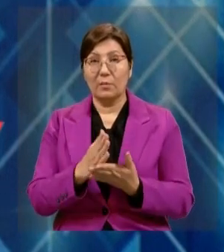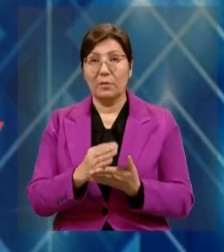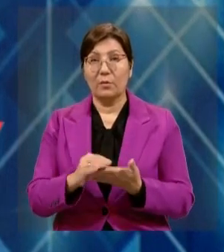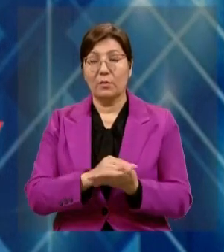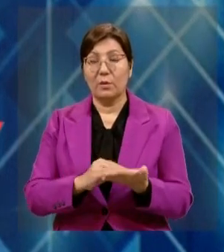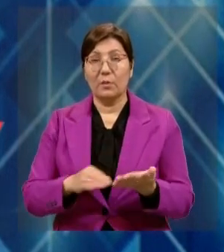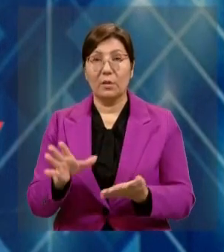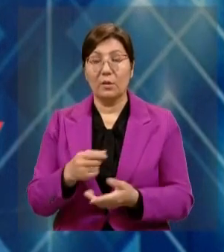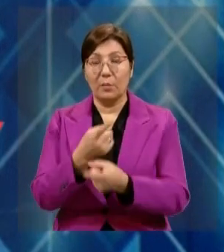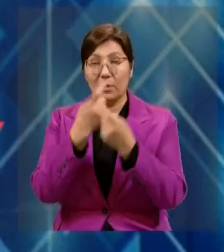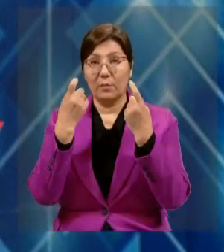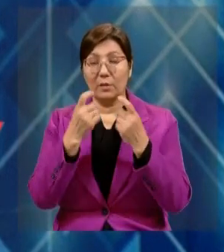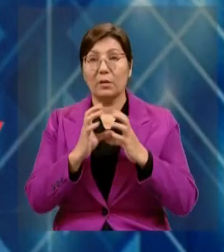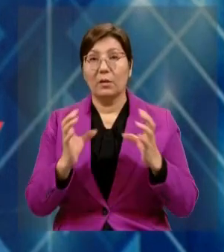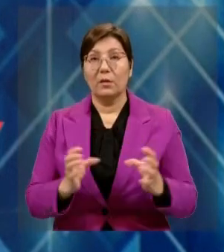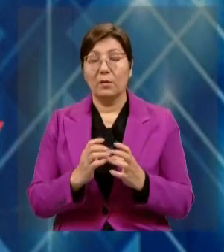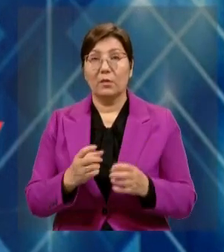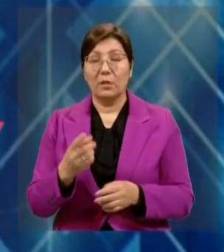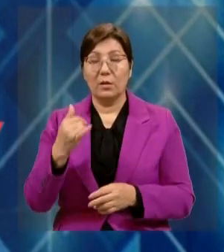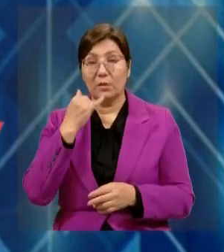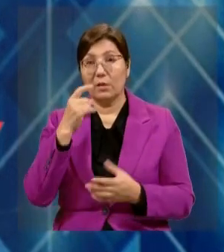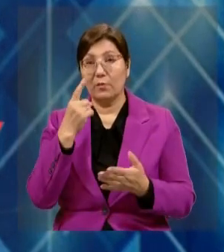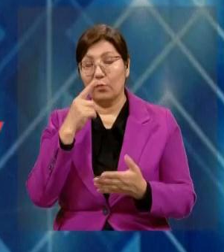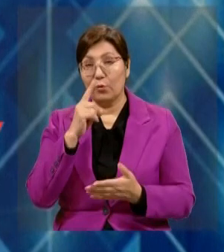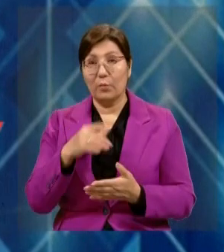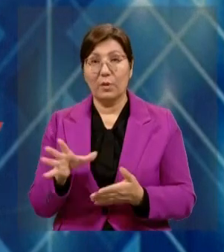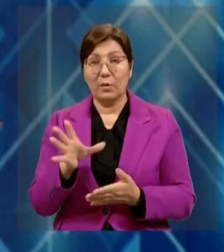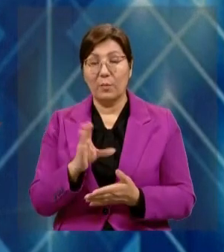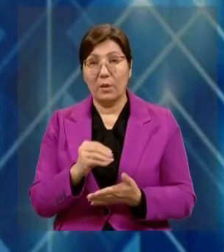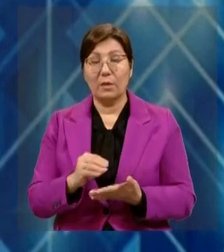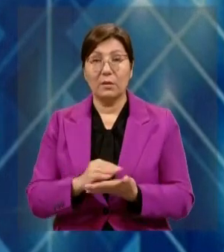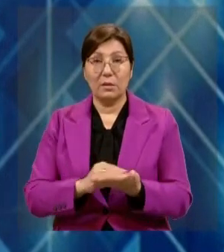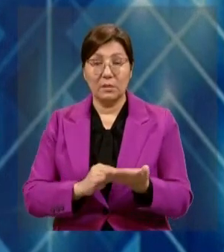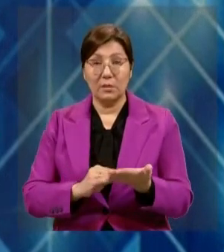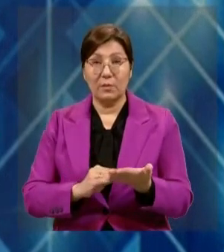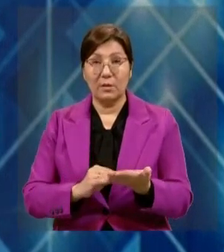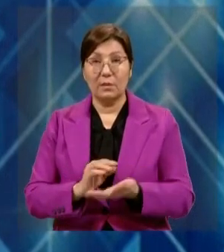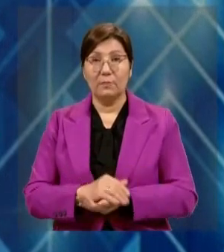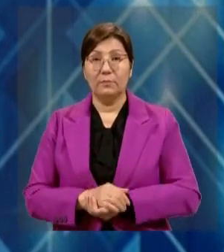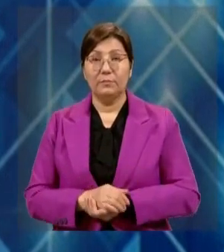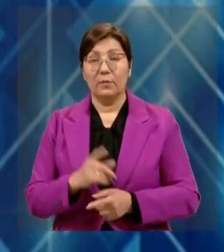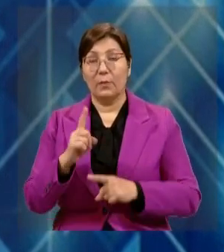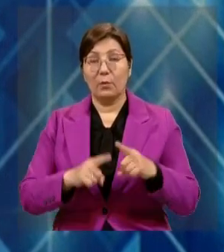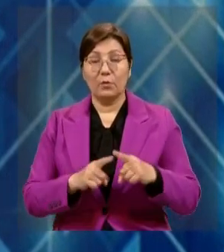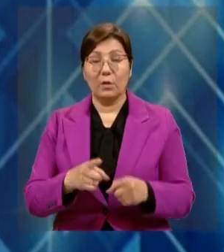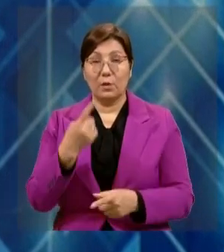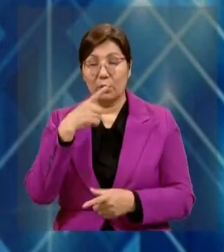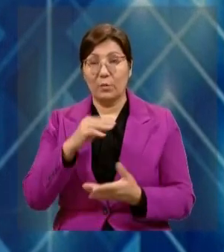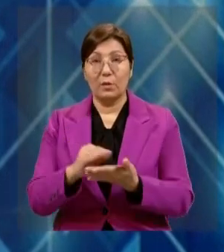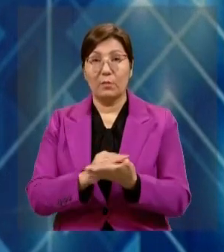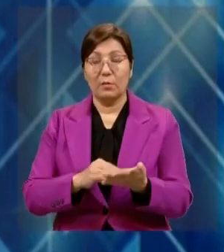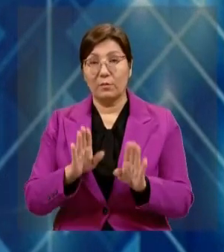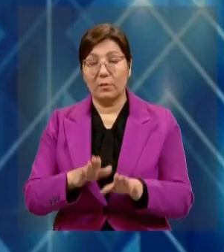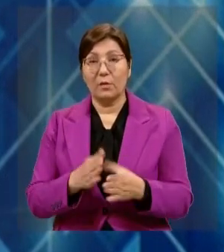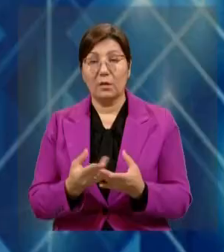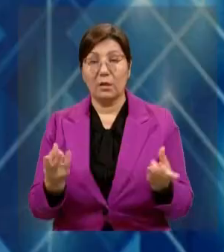толтырғанда барлық мағлұмат сақталады. Телефон нөмірі, басқа да телефон нөмірлі жатуыстарының, немесе жұбайының. Қажет болған жағдай сол